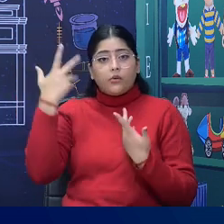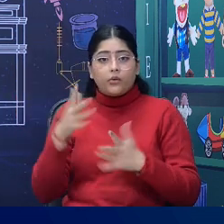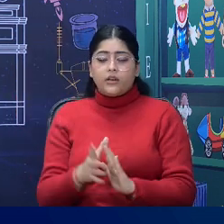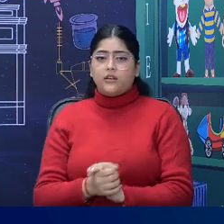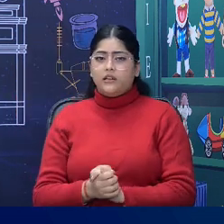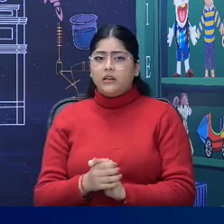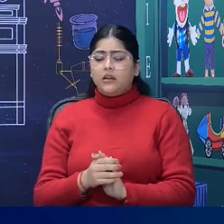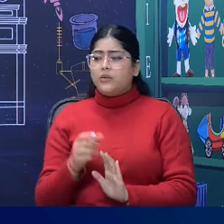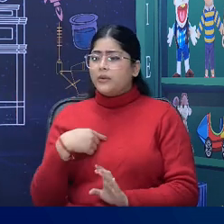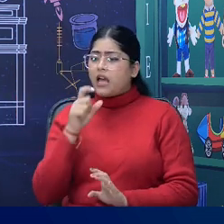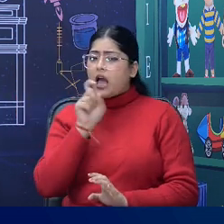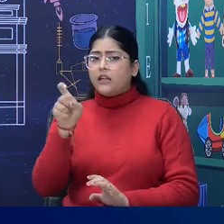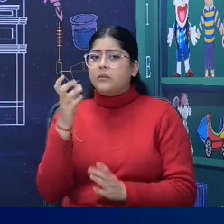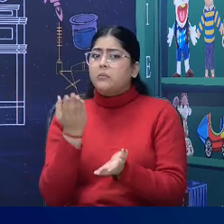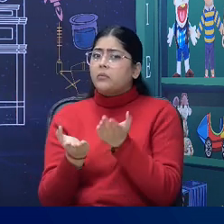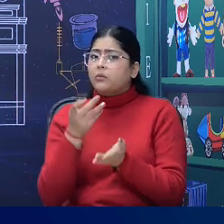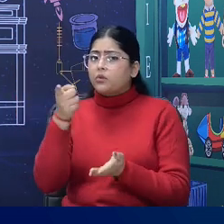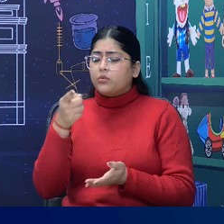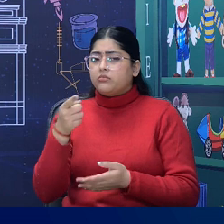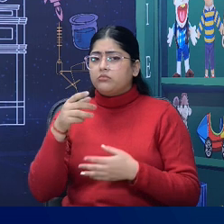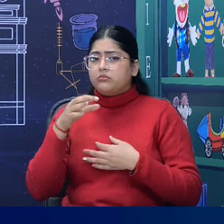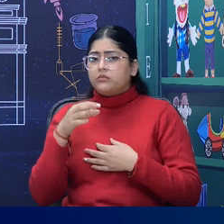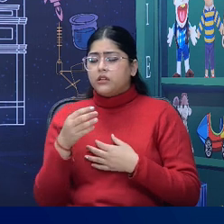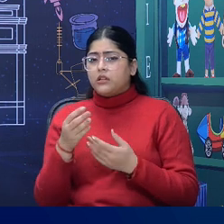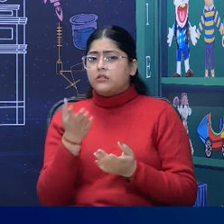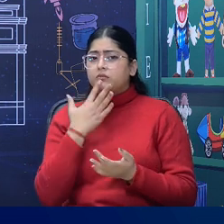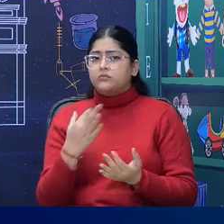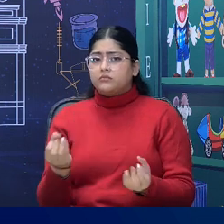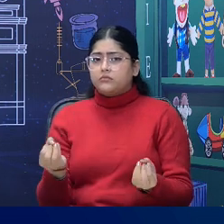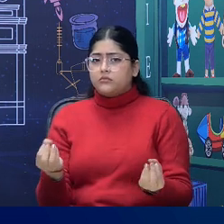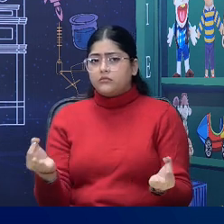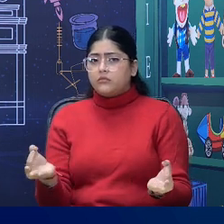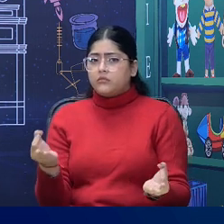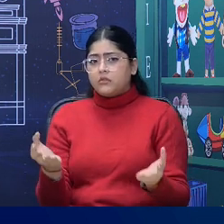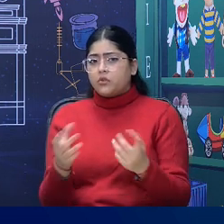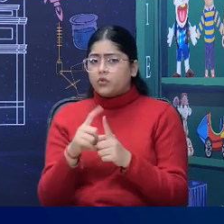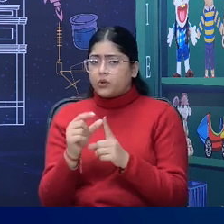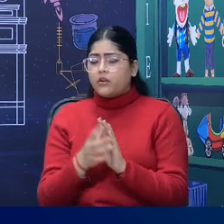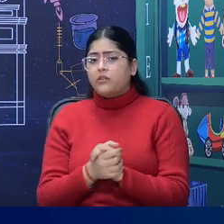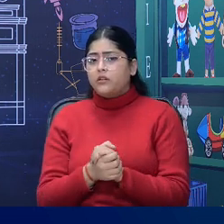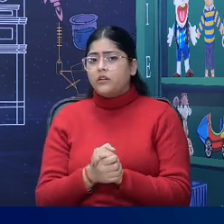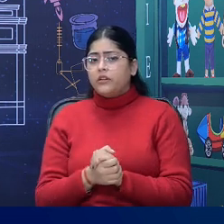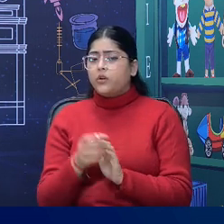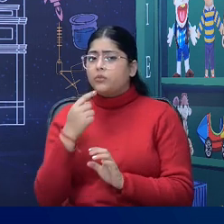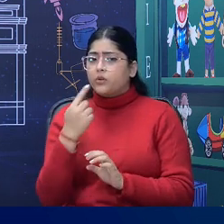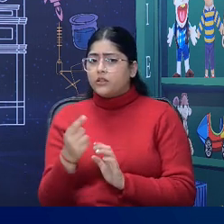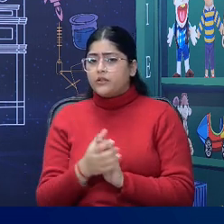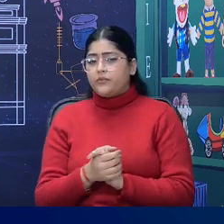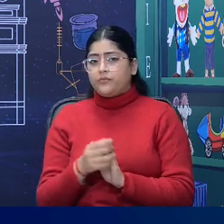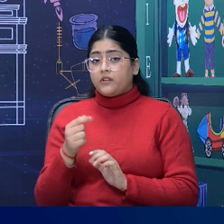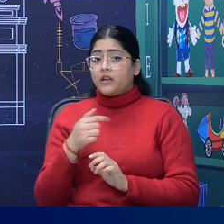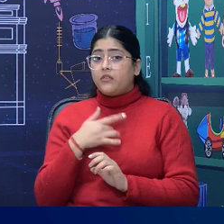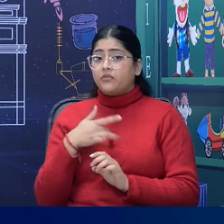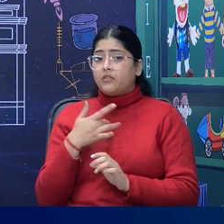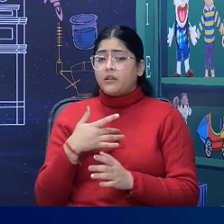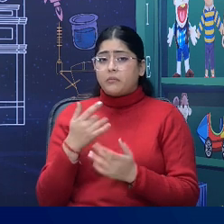शायद संन्यास ले रहे हो जिसकी आत्मा में प्रकाश फैल जाता है वह उसी तरह से हरामखोरी पर उतर आता है किससे दीक्षा ले आए मेरी बात से उसे पीड़ा